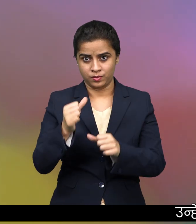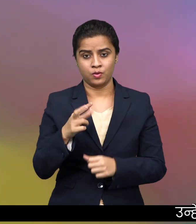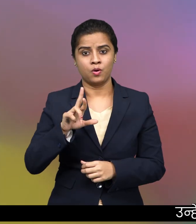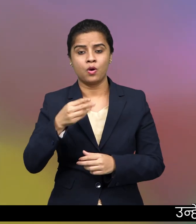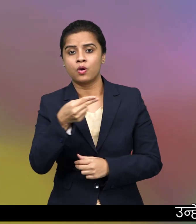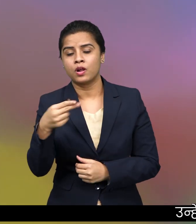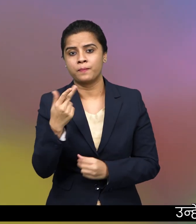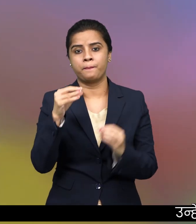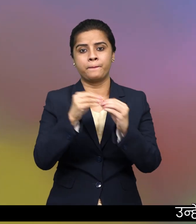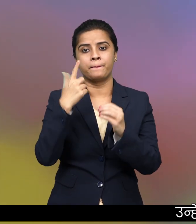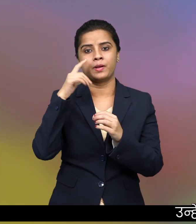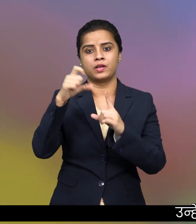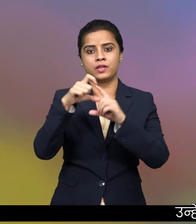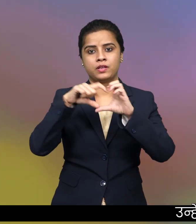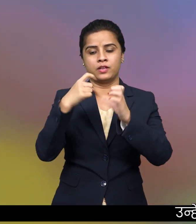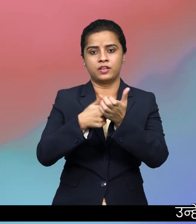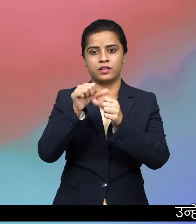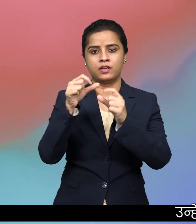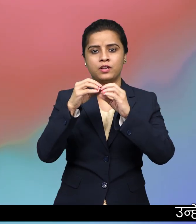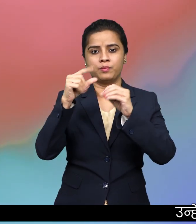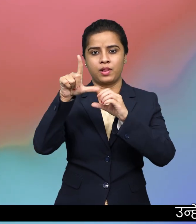उन्हें जैव अपघटनीय कहा जाता है।